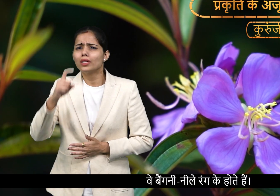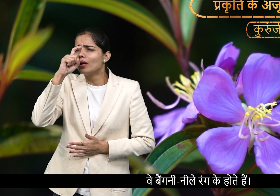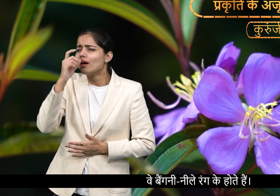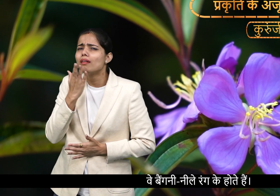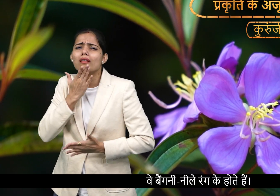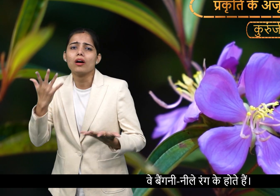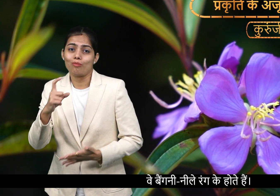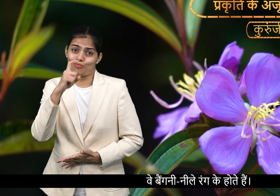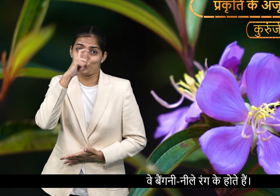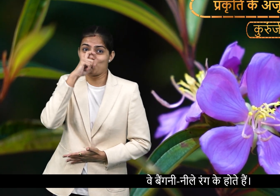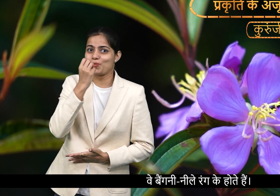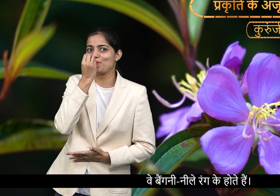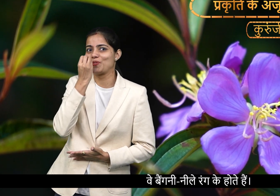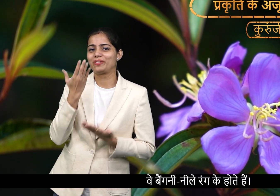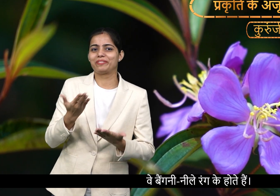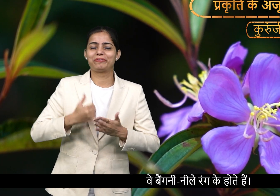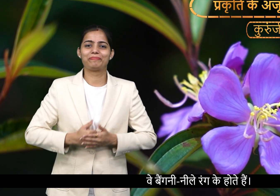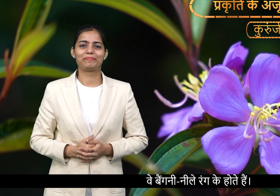वे बैंगनी नीले रंग के होते हैं।